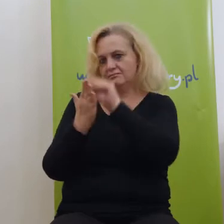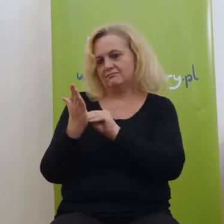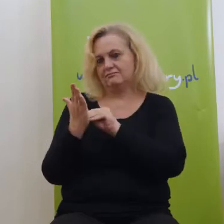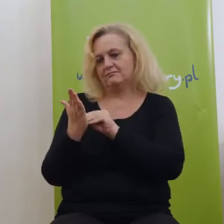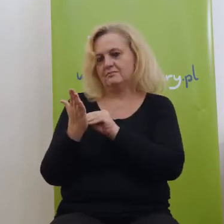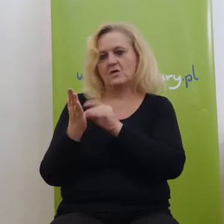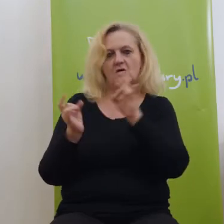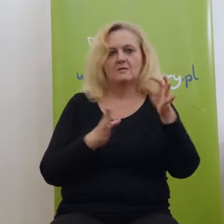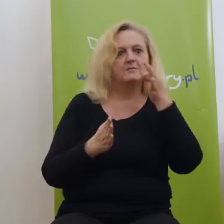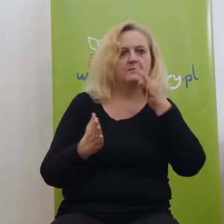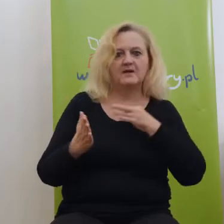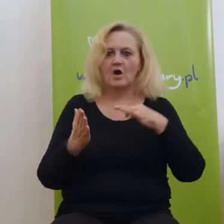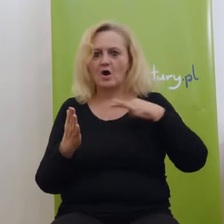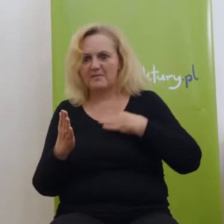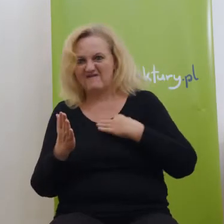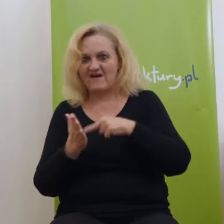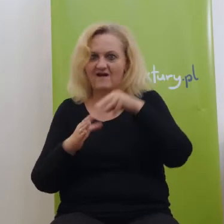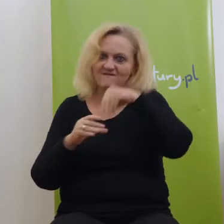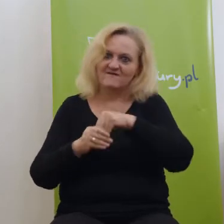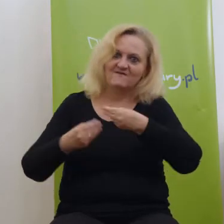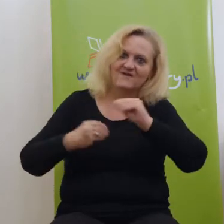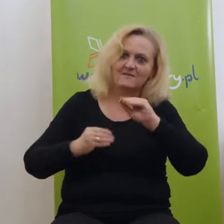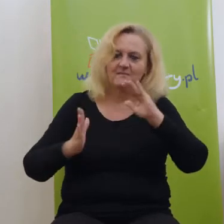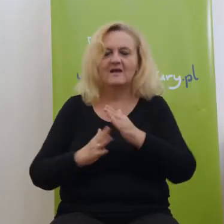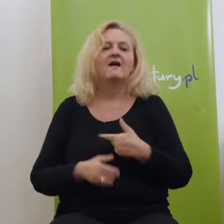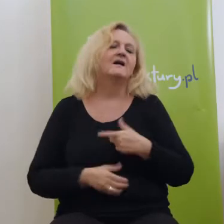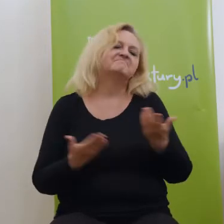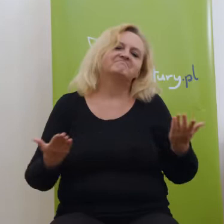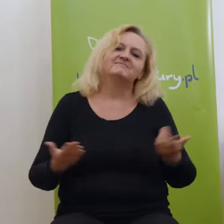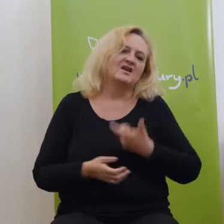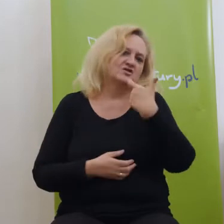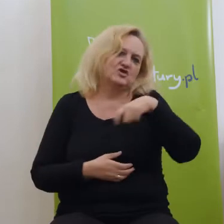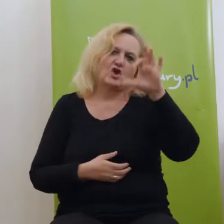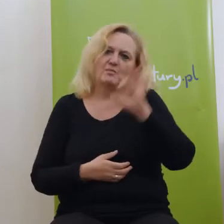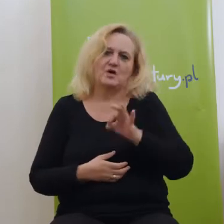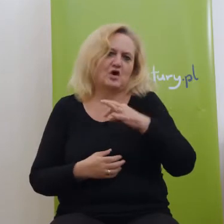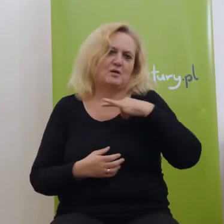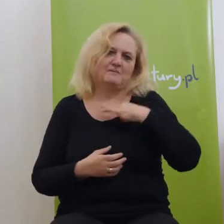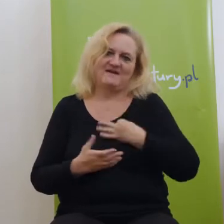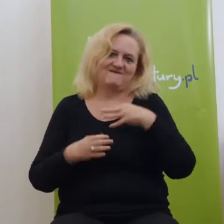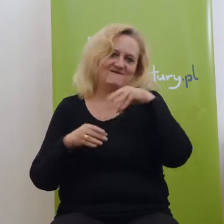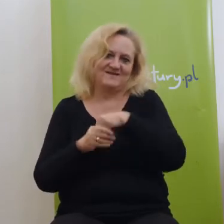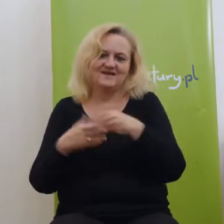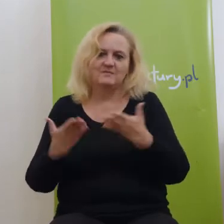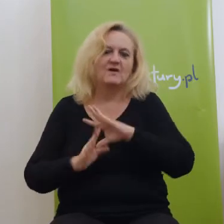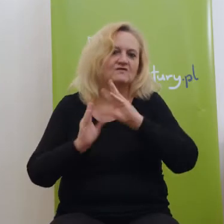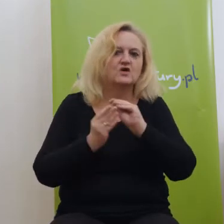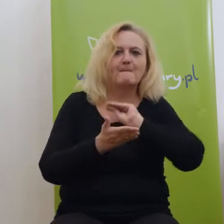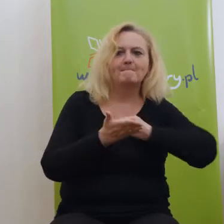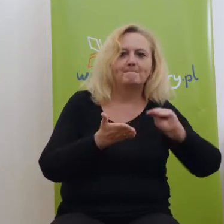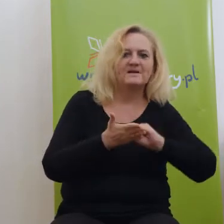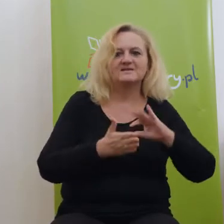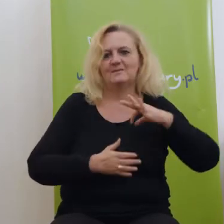go pytają, na ile to jest osobiste, co napisał. Oczywiście to jest w 100% osobiste. Wszystko, o czym się pisze, jest